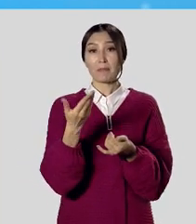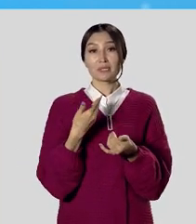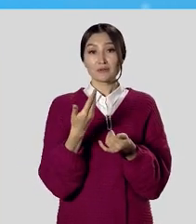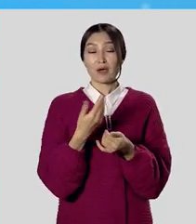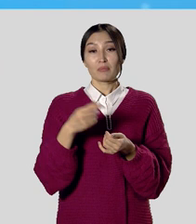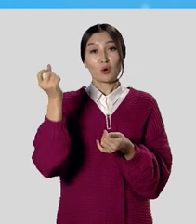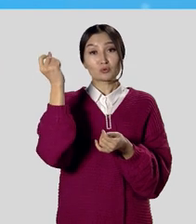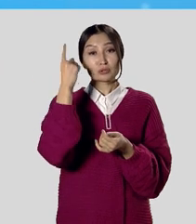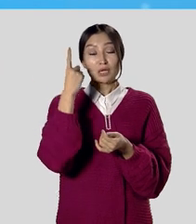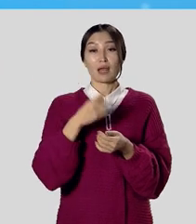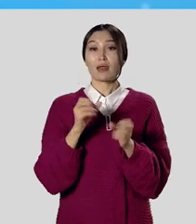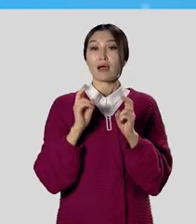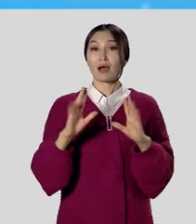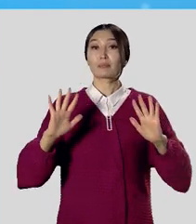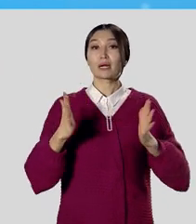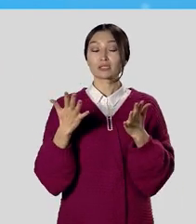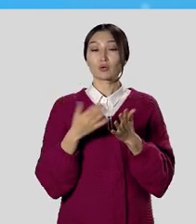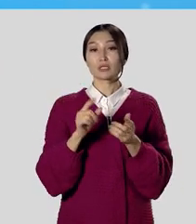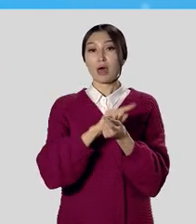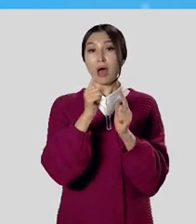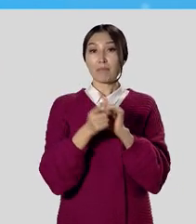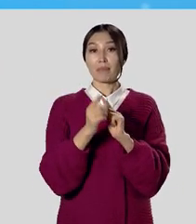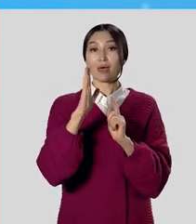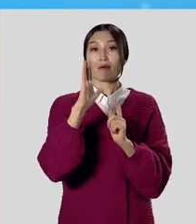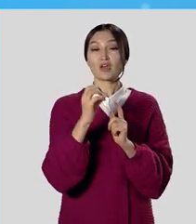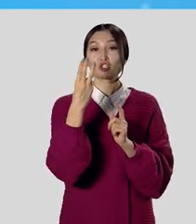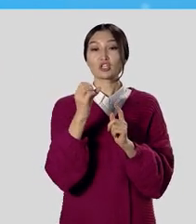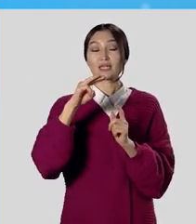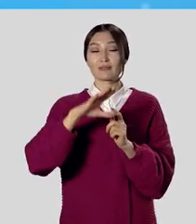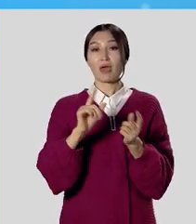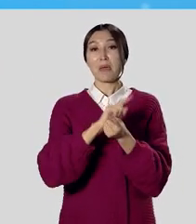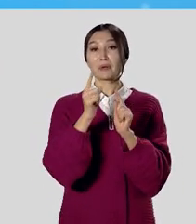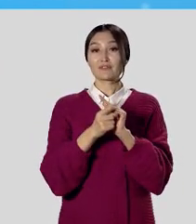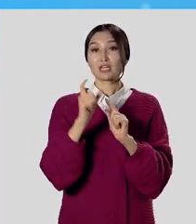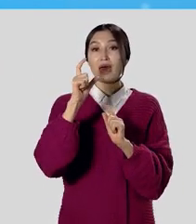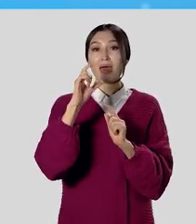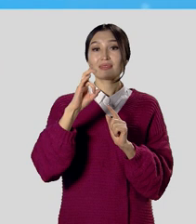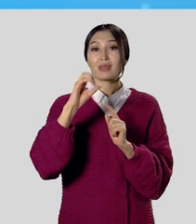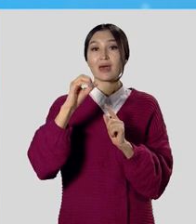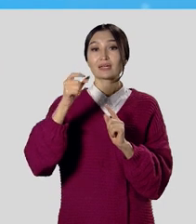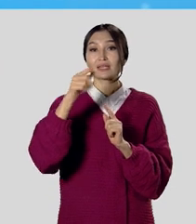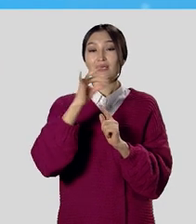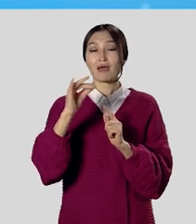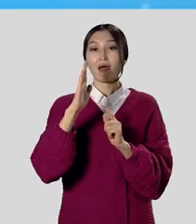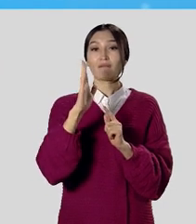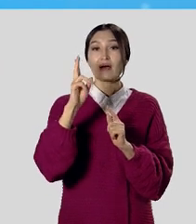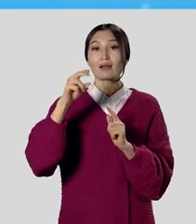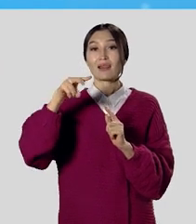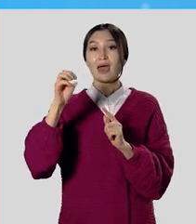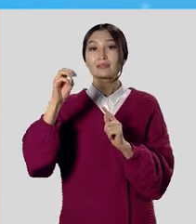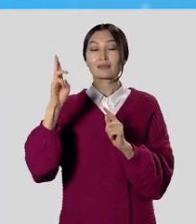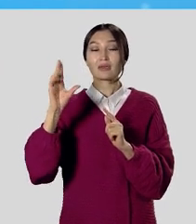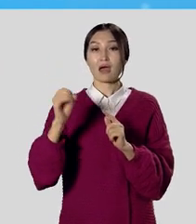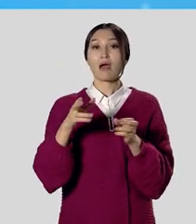вами узнали, как происходит обмен веществ и превращение энергии в клетки. Поговорили о